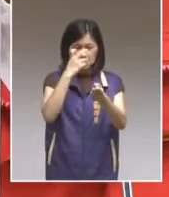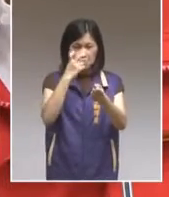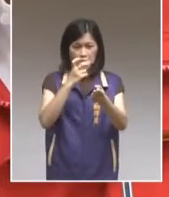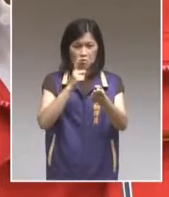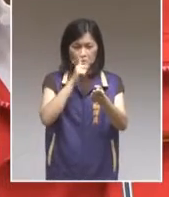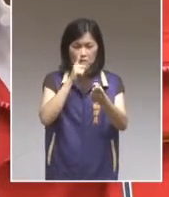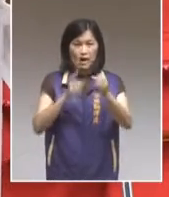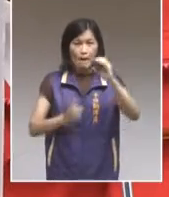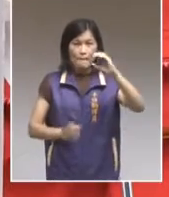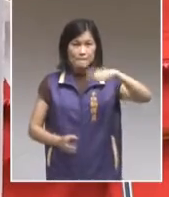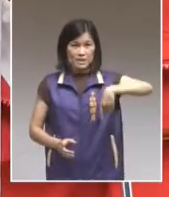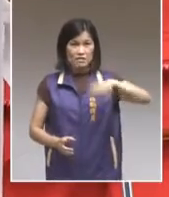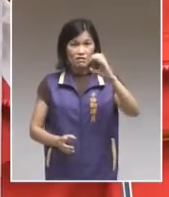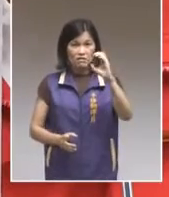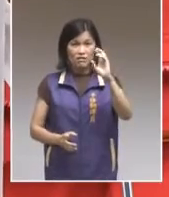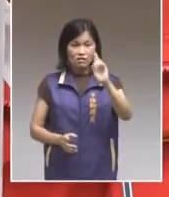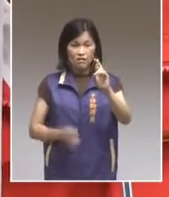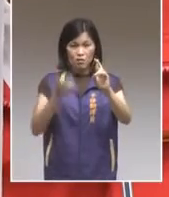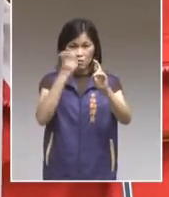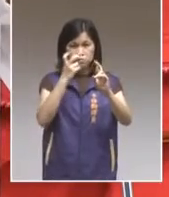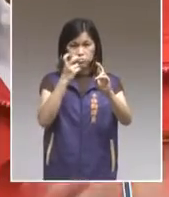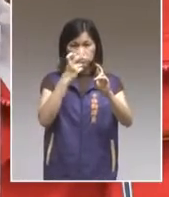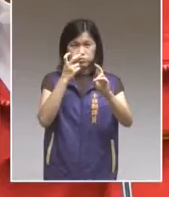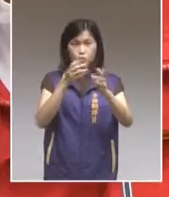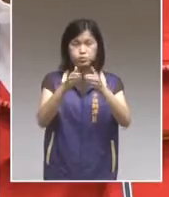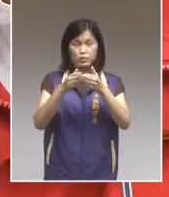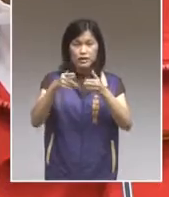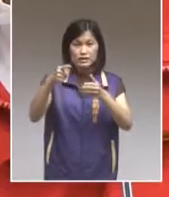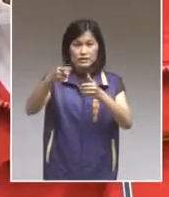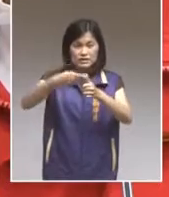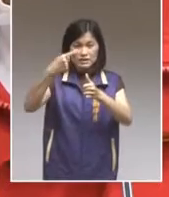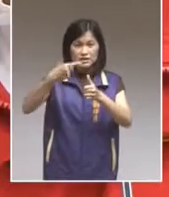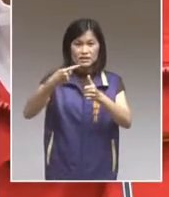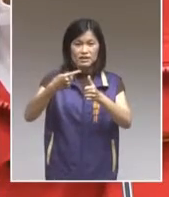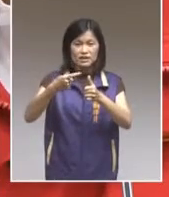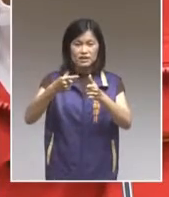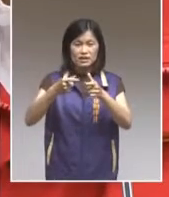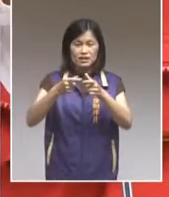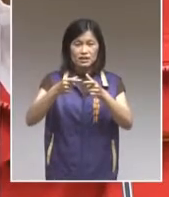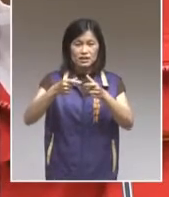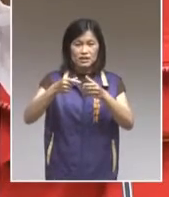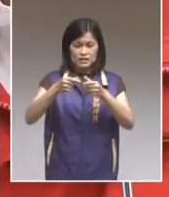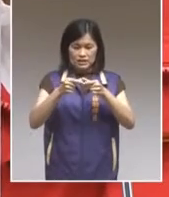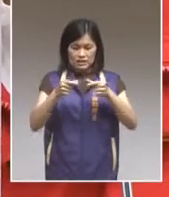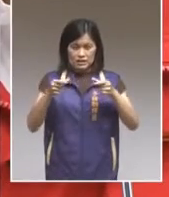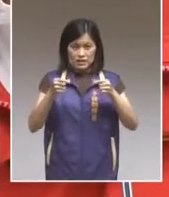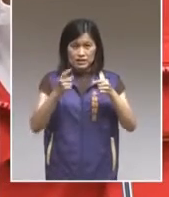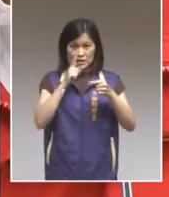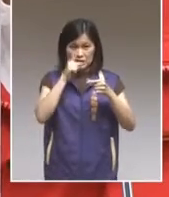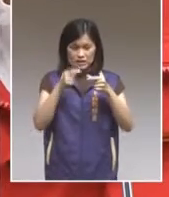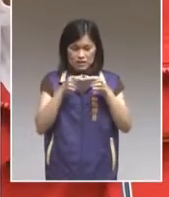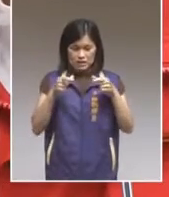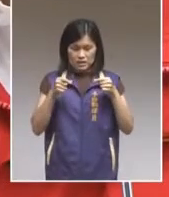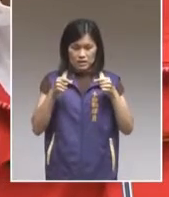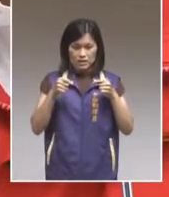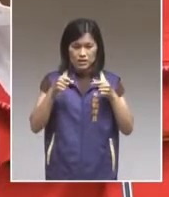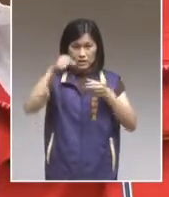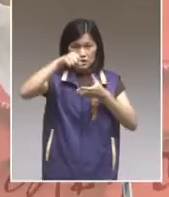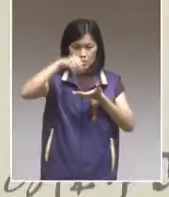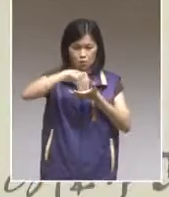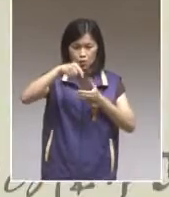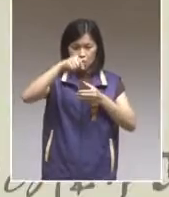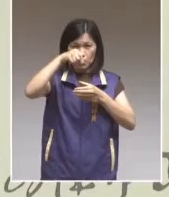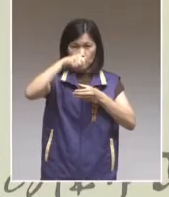PCR 的检测。好，那你去的时候，你要把你的那个塑胶袋，把那个试剂把它封好，带到我们的采检